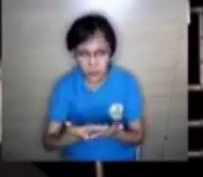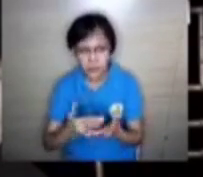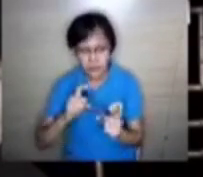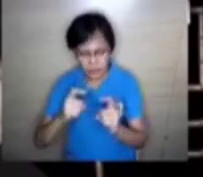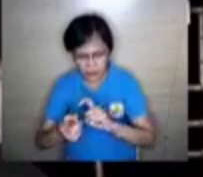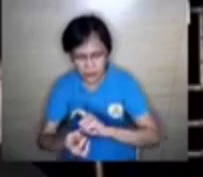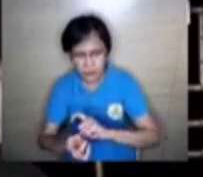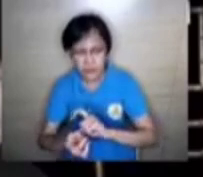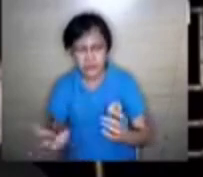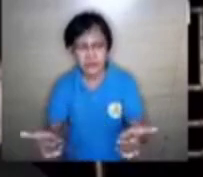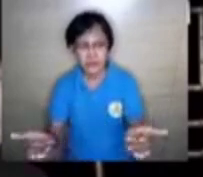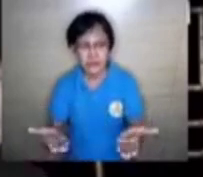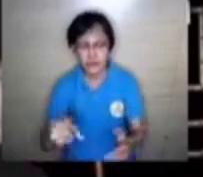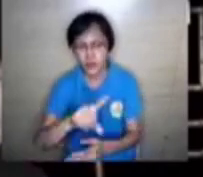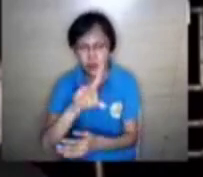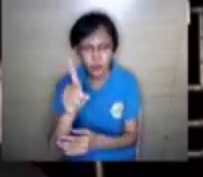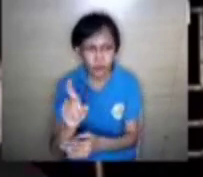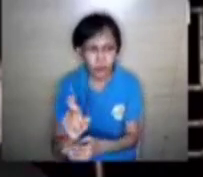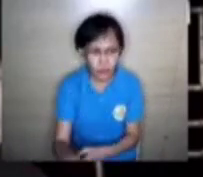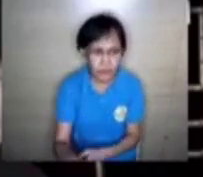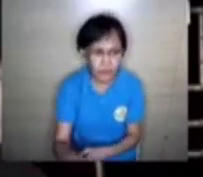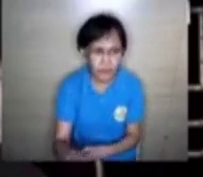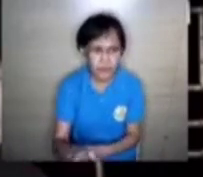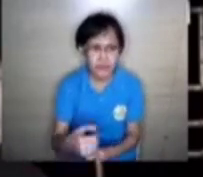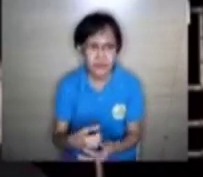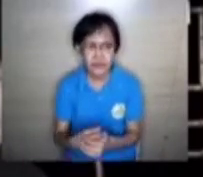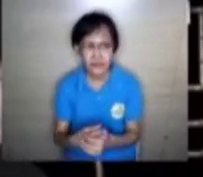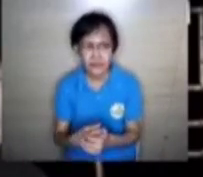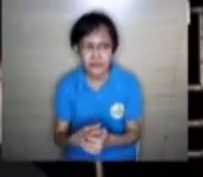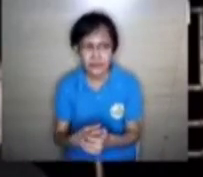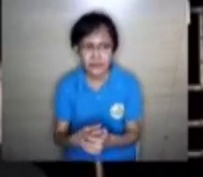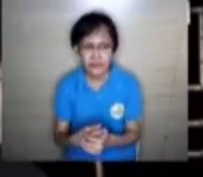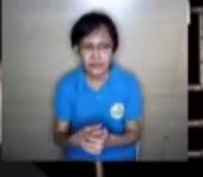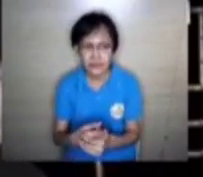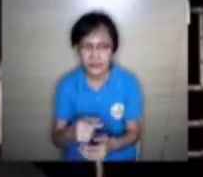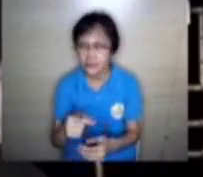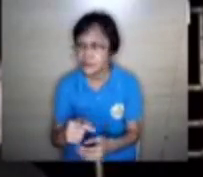The question is, will I do my part?